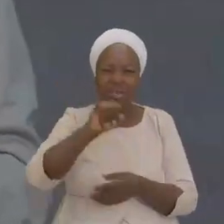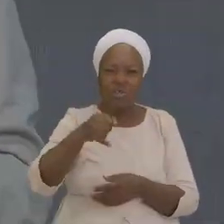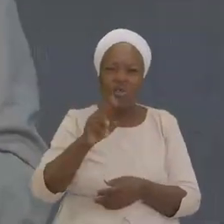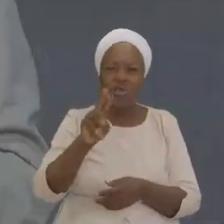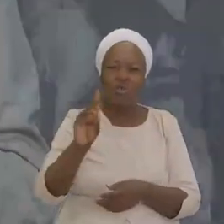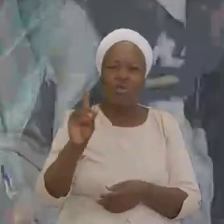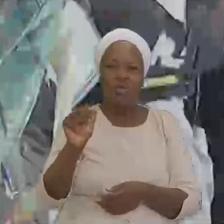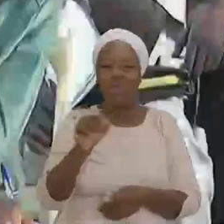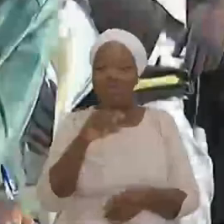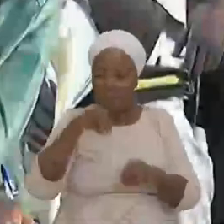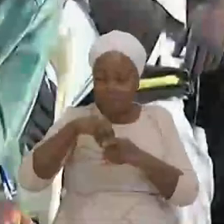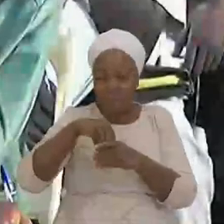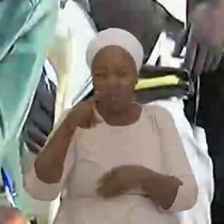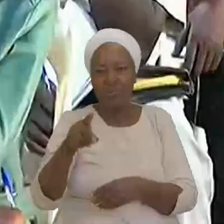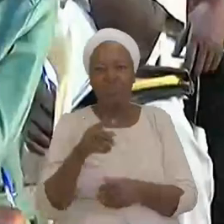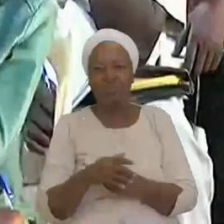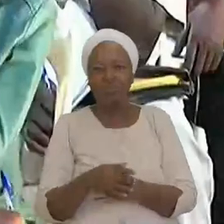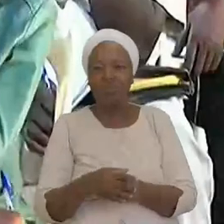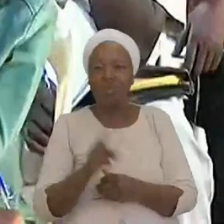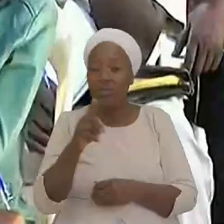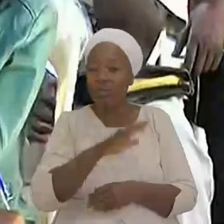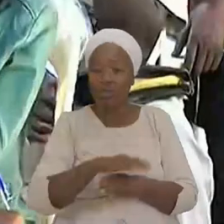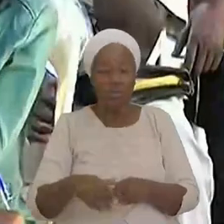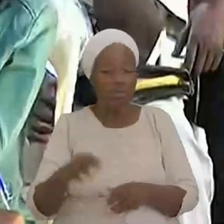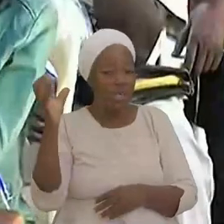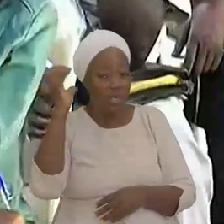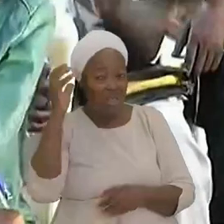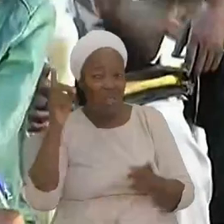Tu ne prêtes plus attention à ce Judas qui est en toi.